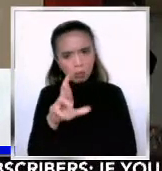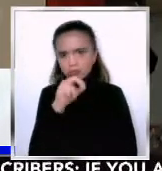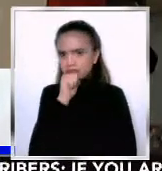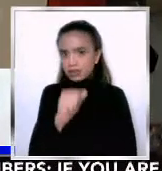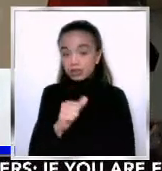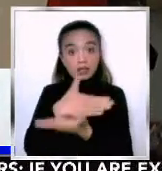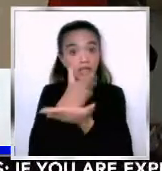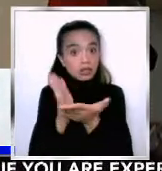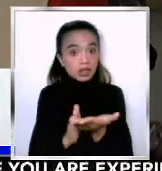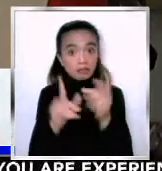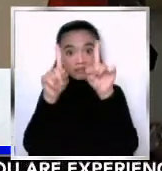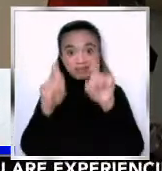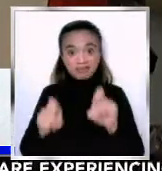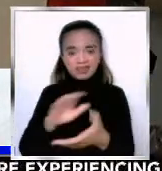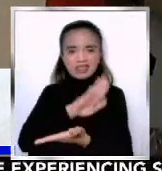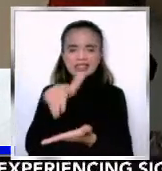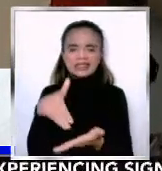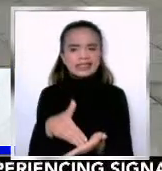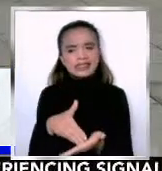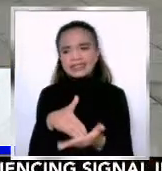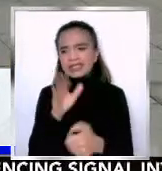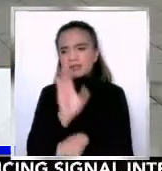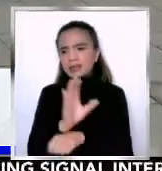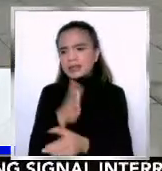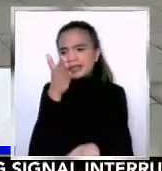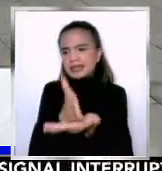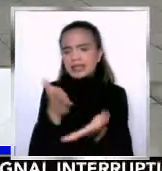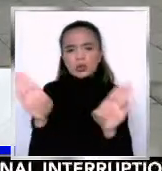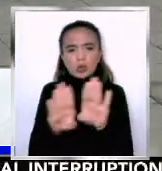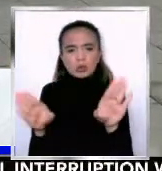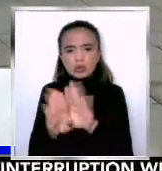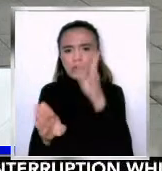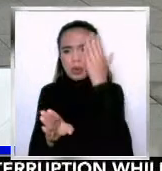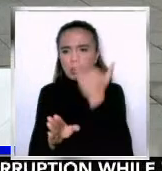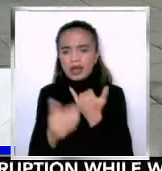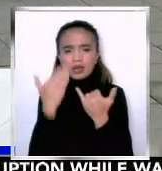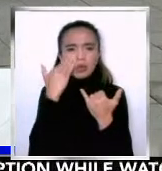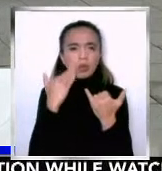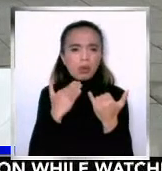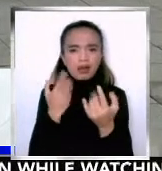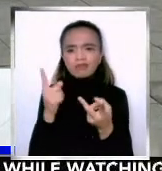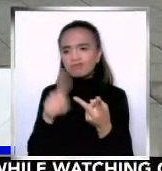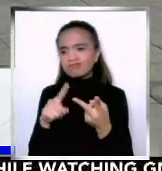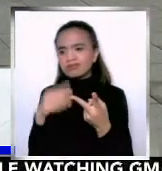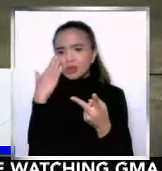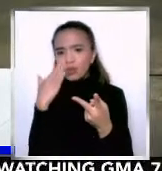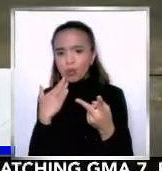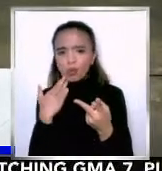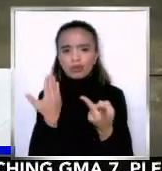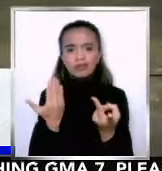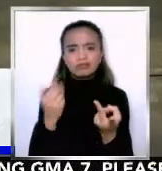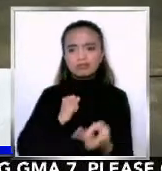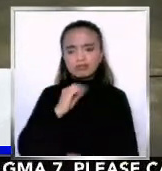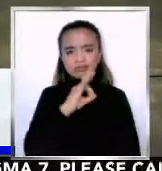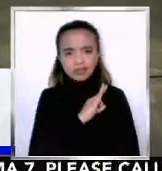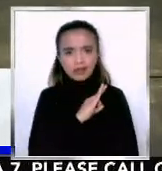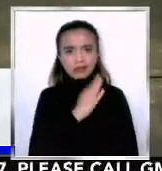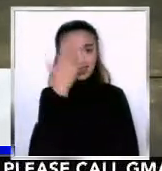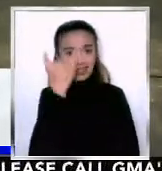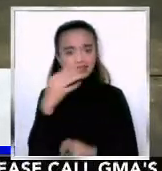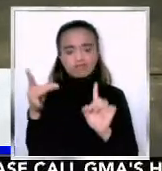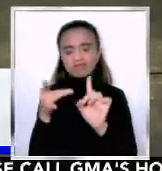center napipilitan ng magtigil operasyon dahil sa backlog pati na rin sa kakulangan ng tauhan na nagkakasakit na rin. Kaya marami sa mga